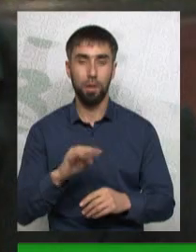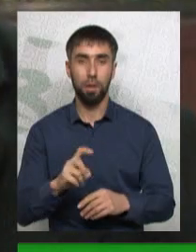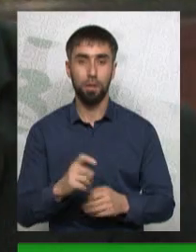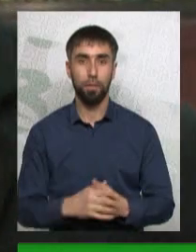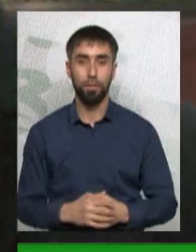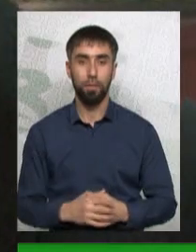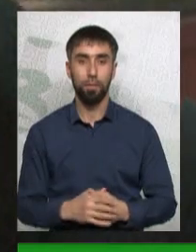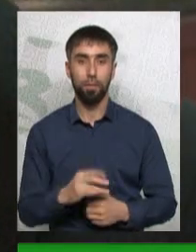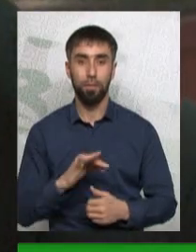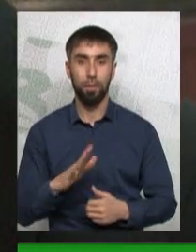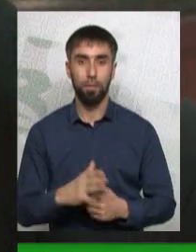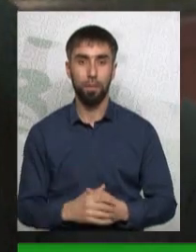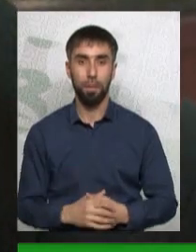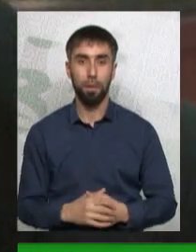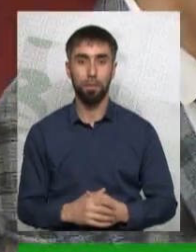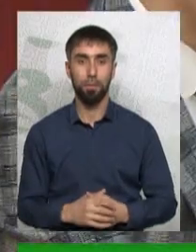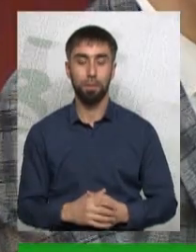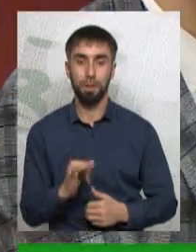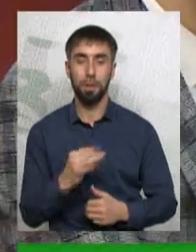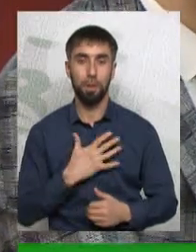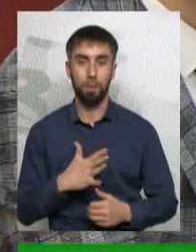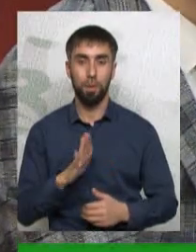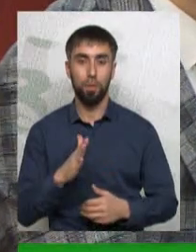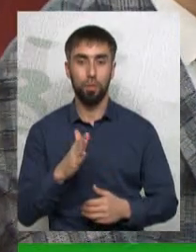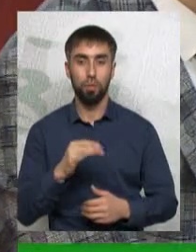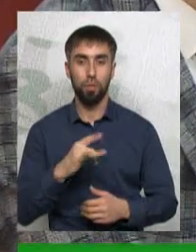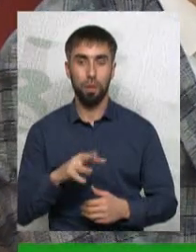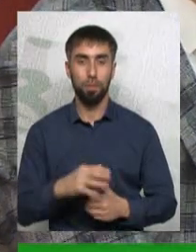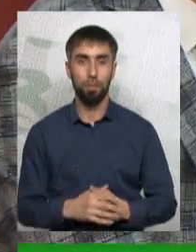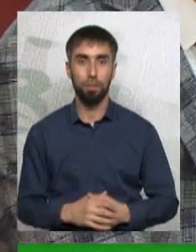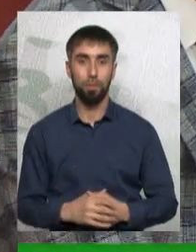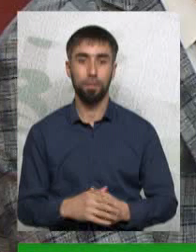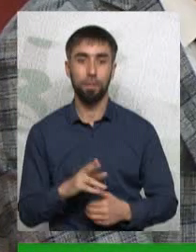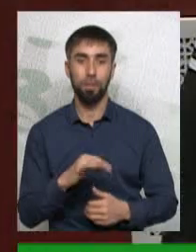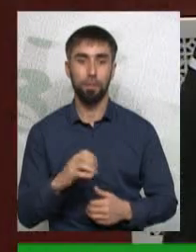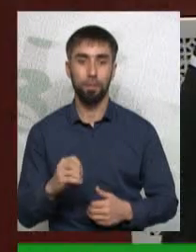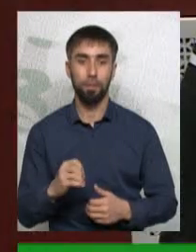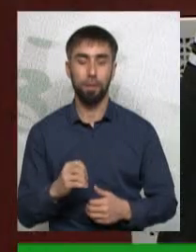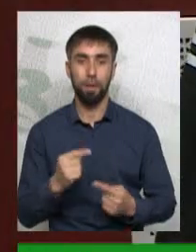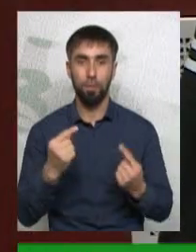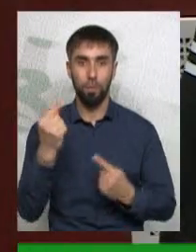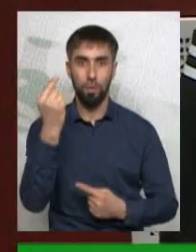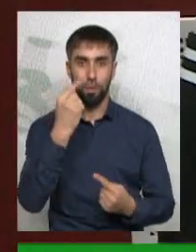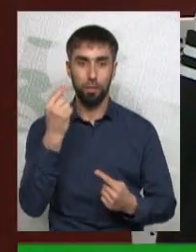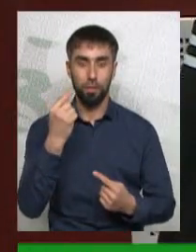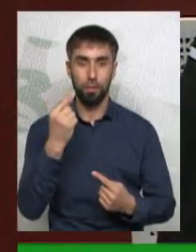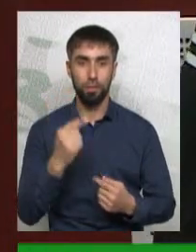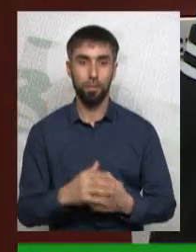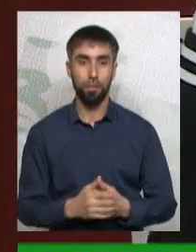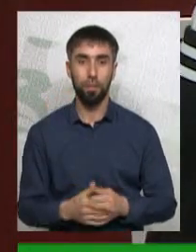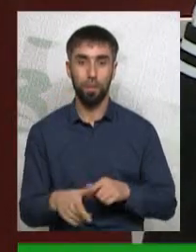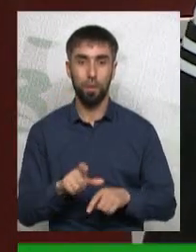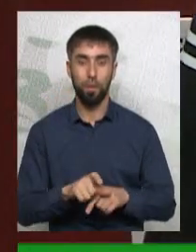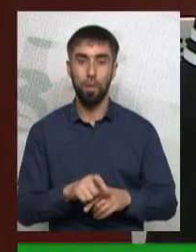позитивного диалога, привить чувство отторжения и неприязни к чуждому для здоровых людей явлению. Психологи сегодня